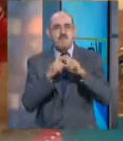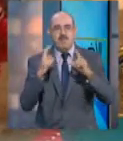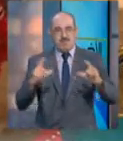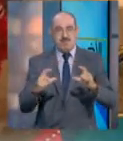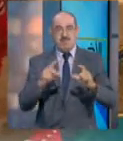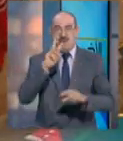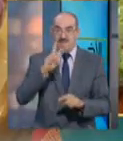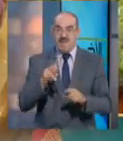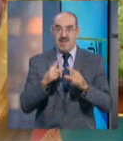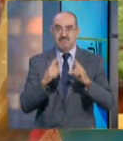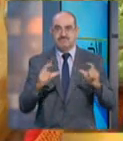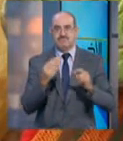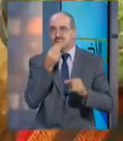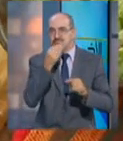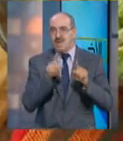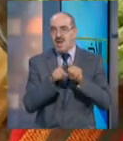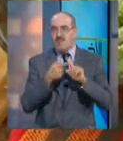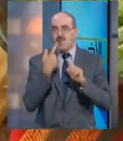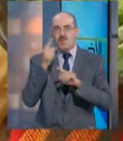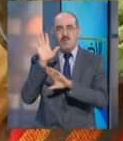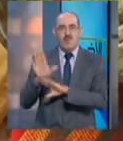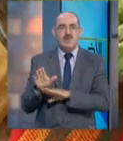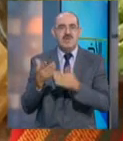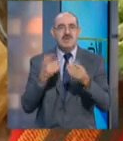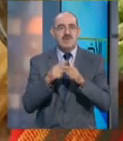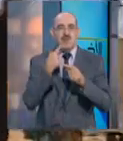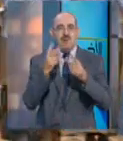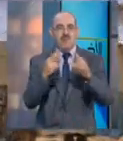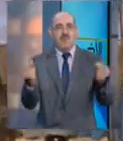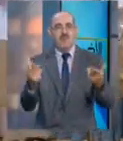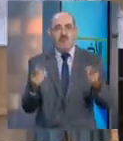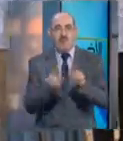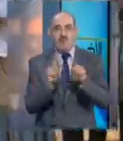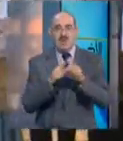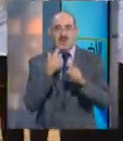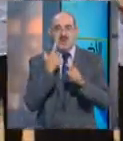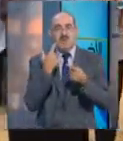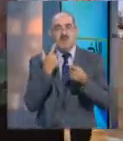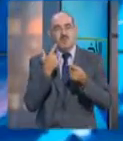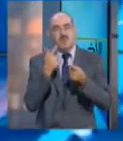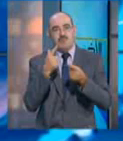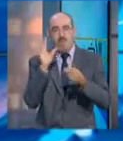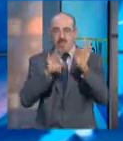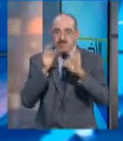الأصيلة تساهم حتما في حمايته من الاندثار والتلاعب به.